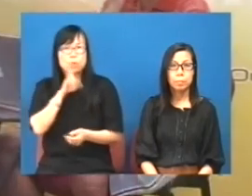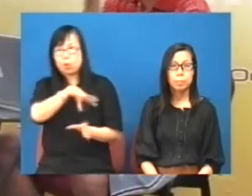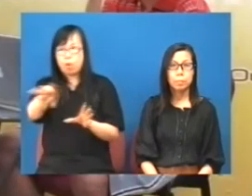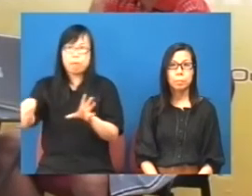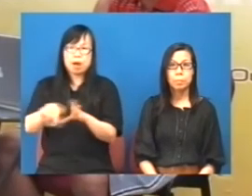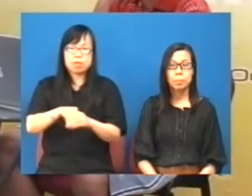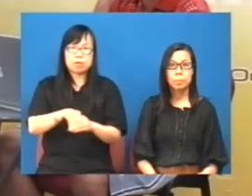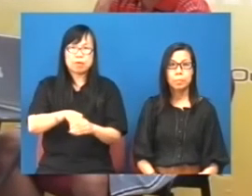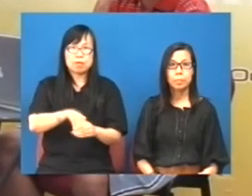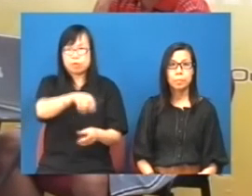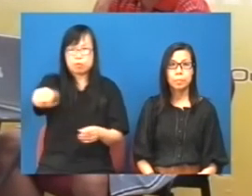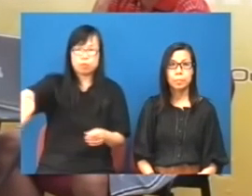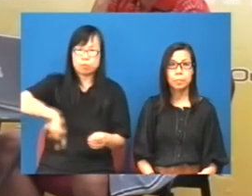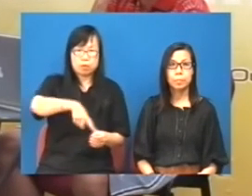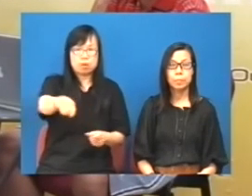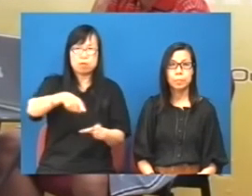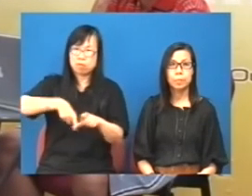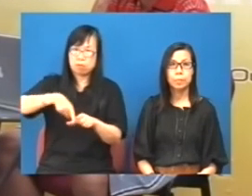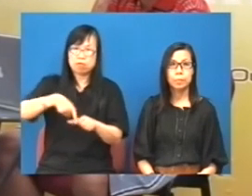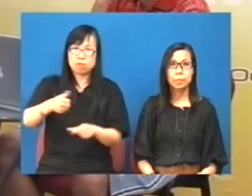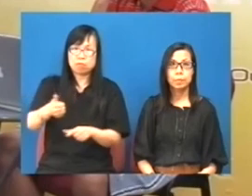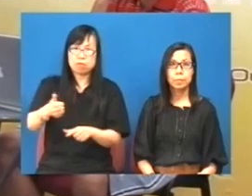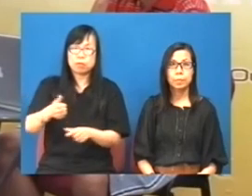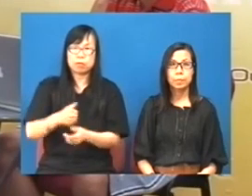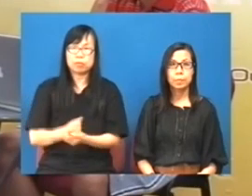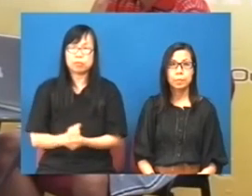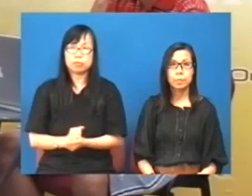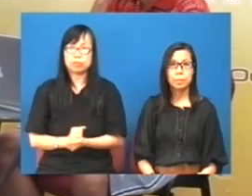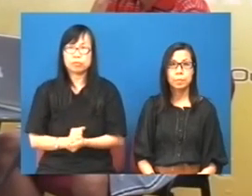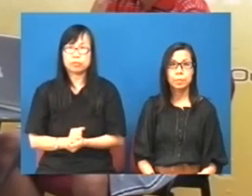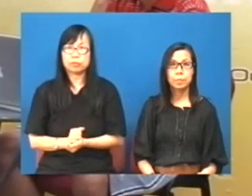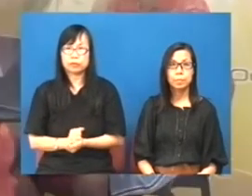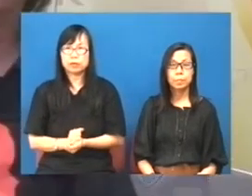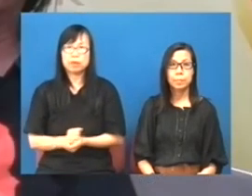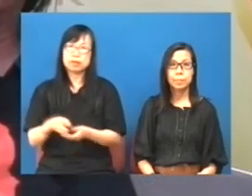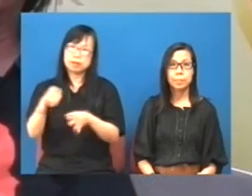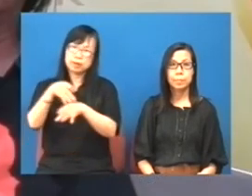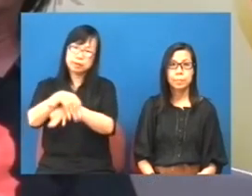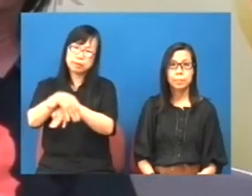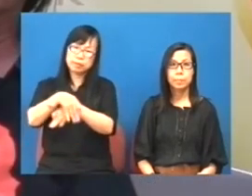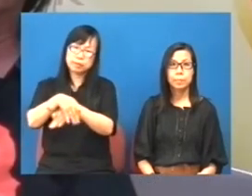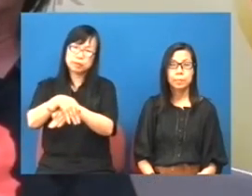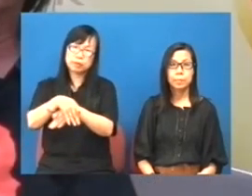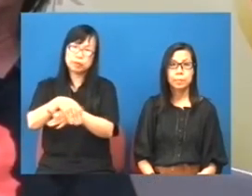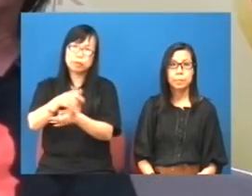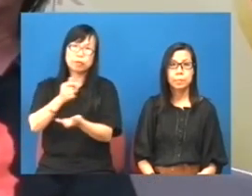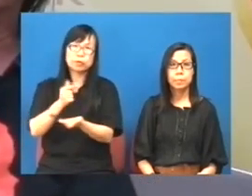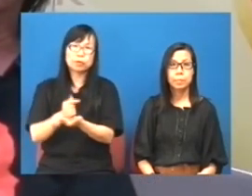跟你在場租或者簽了做這個住場